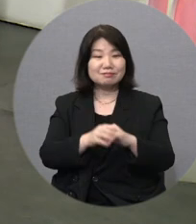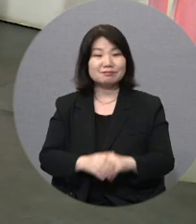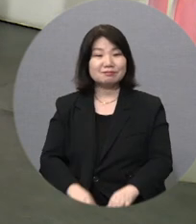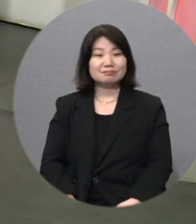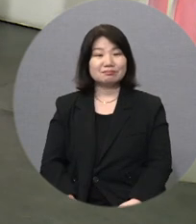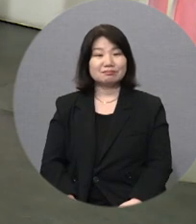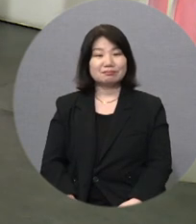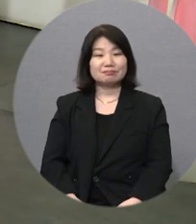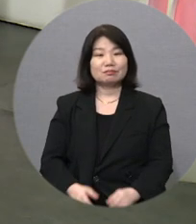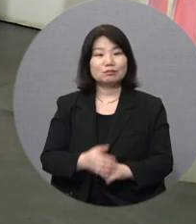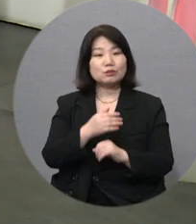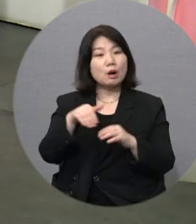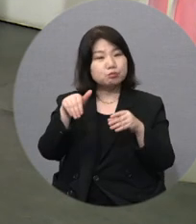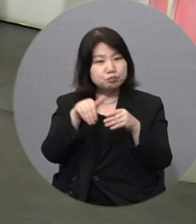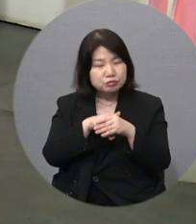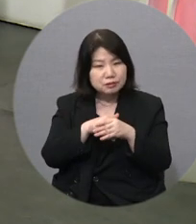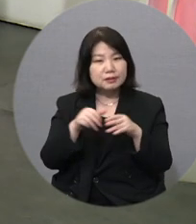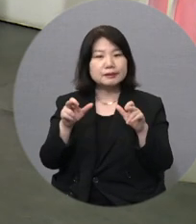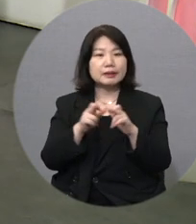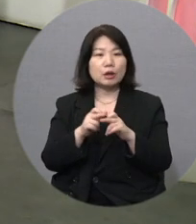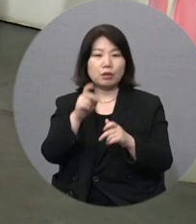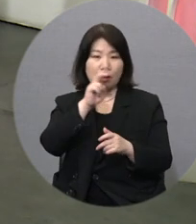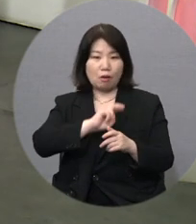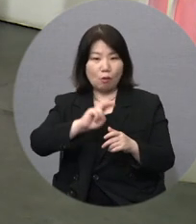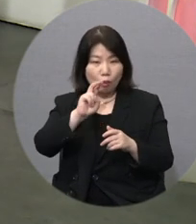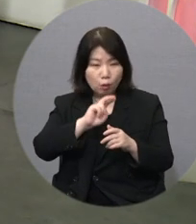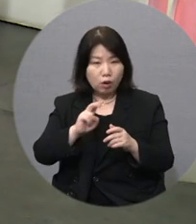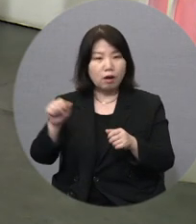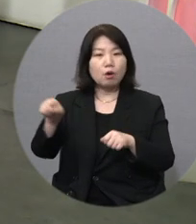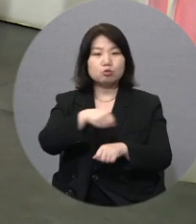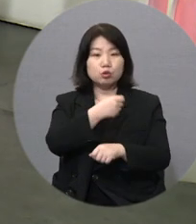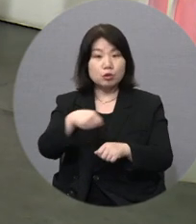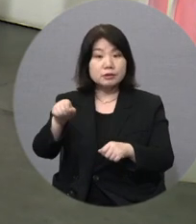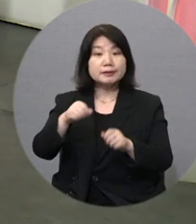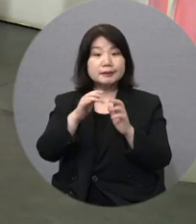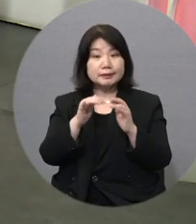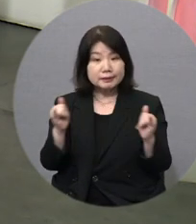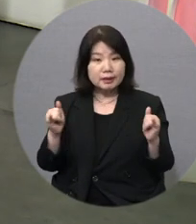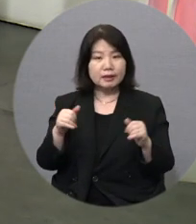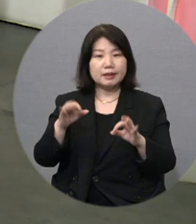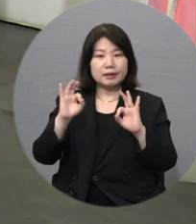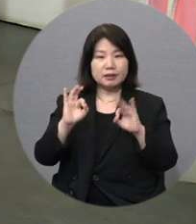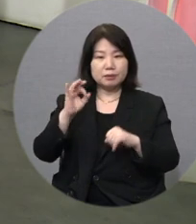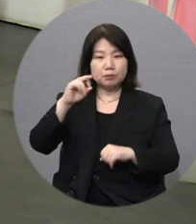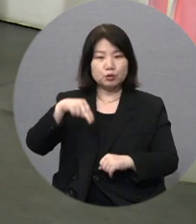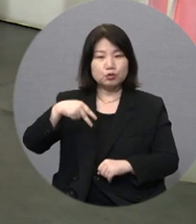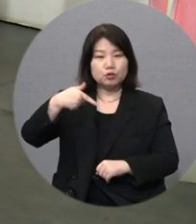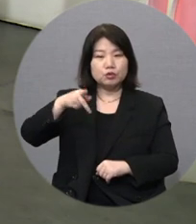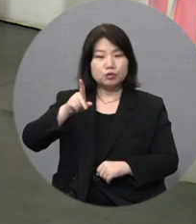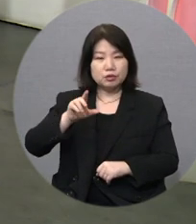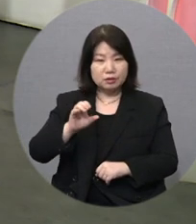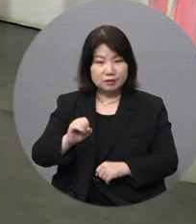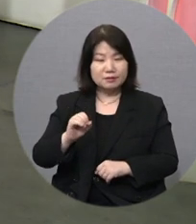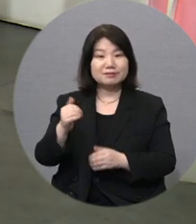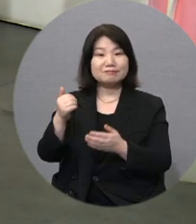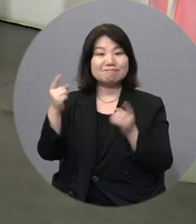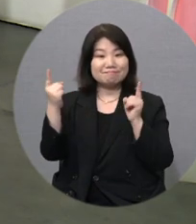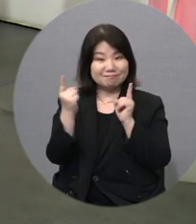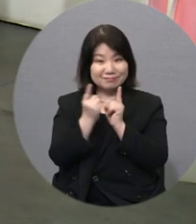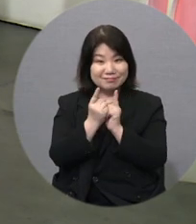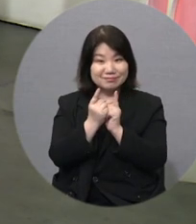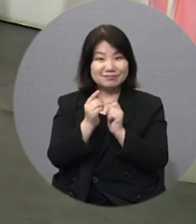문화교류 협회 나눔 캠퍼 오케스트라 연주자이신요 김유경 님 만나뵐게요네 영상가